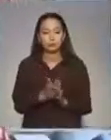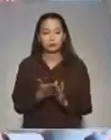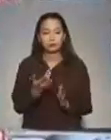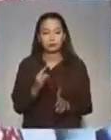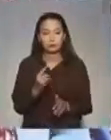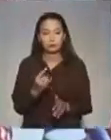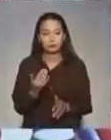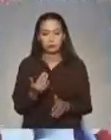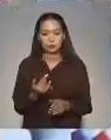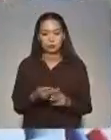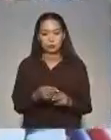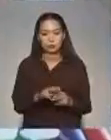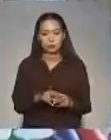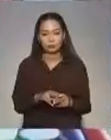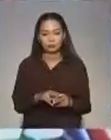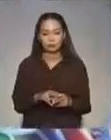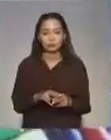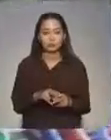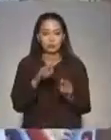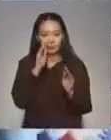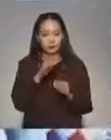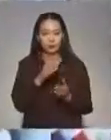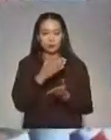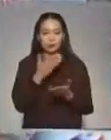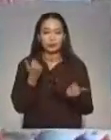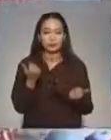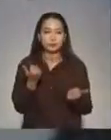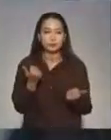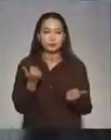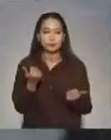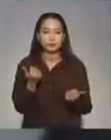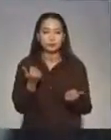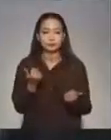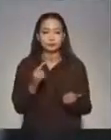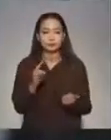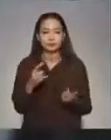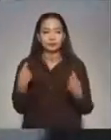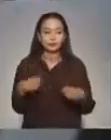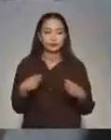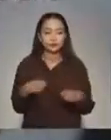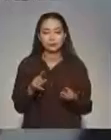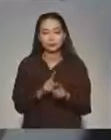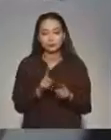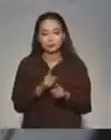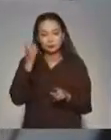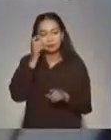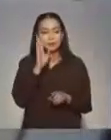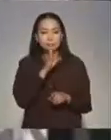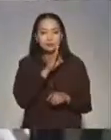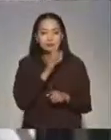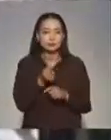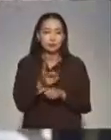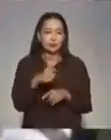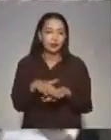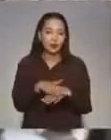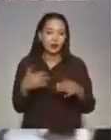не болды? Баланың жүрегін ауыртпа, не қайтасың? Қой? Баламды сатамын деген маскүнем мананың әрекеті біраз